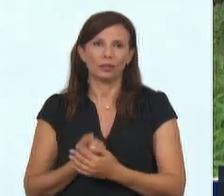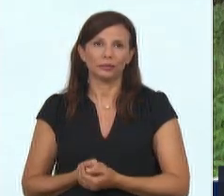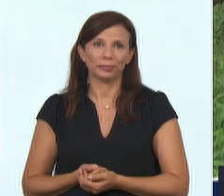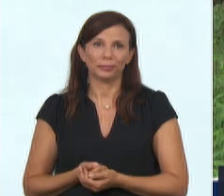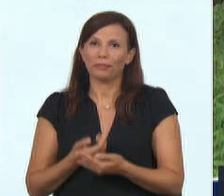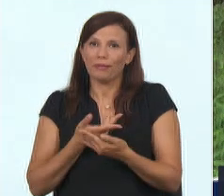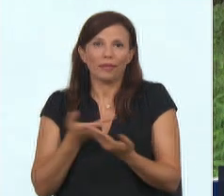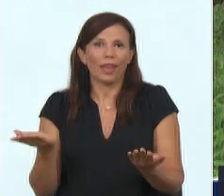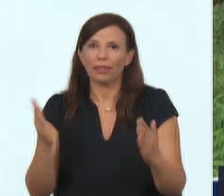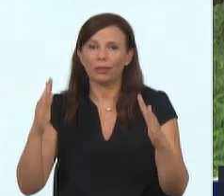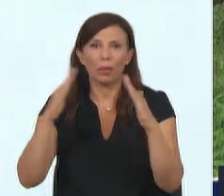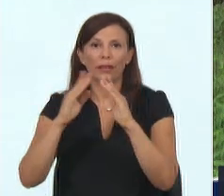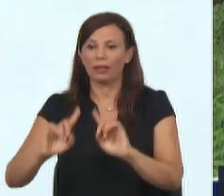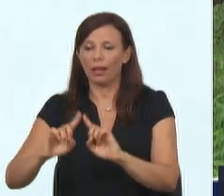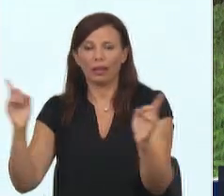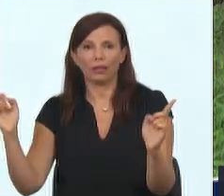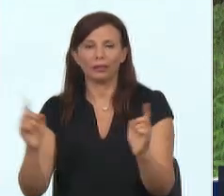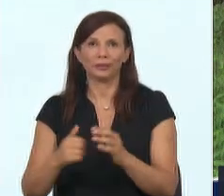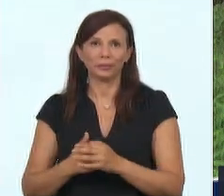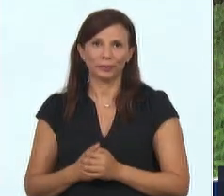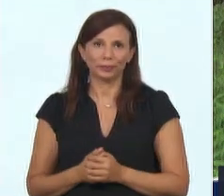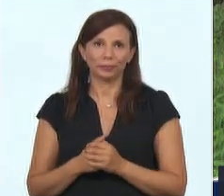אין לי בית אחר. כן.